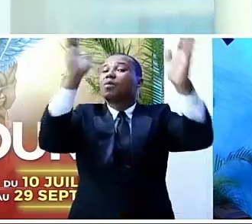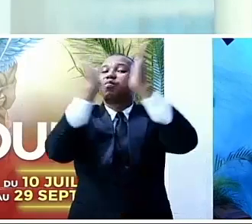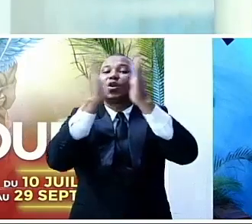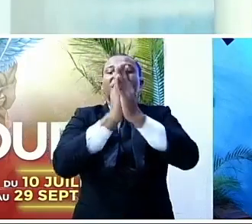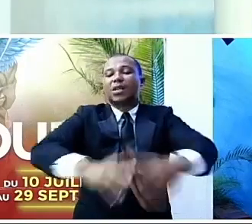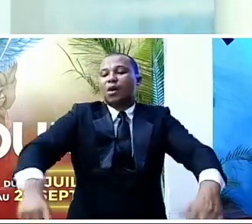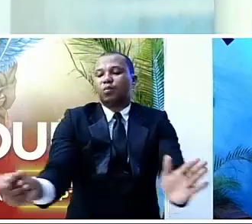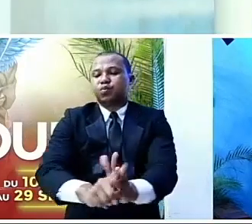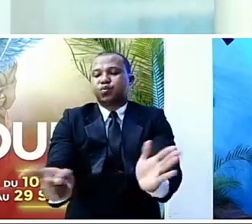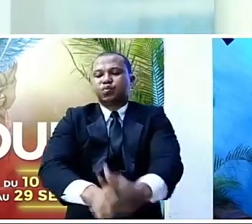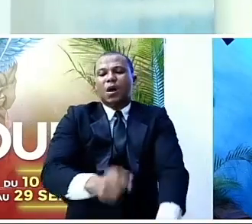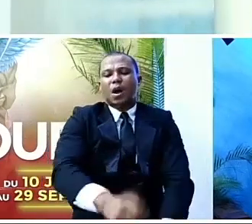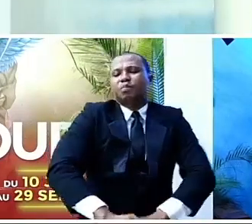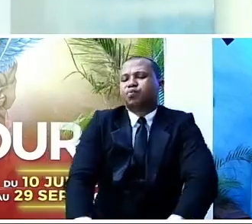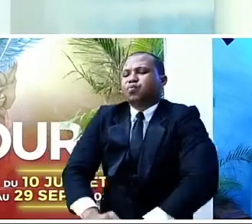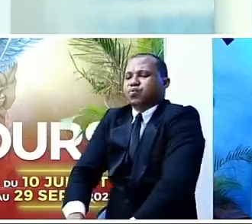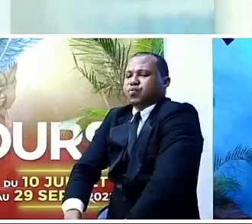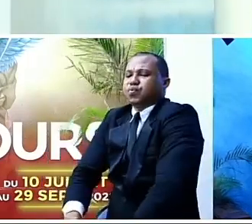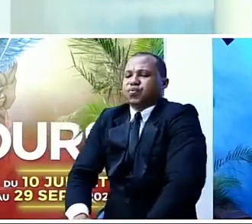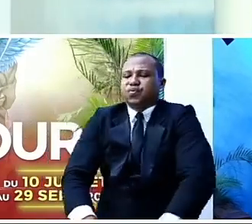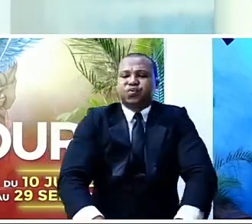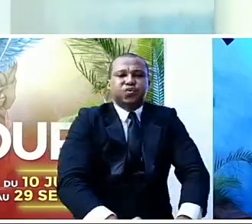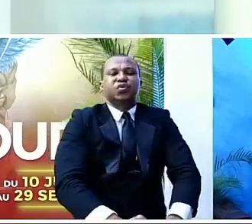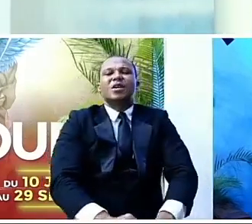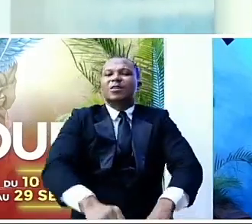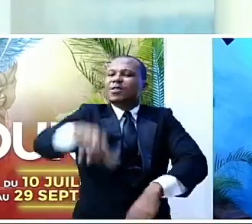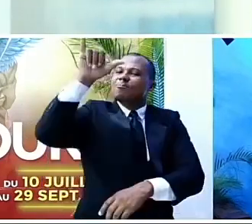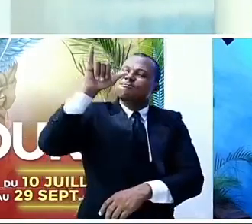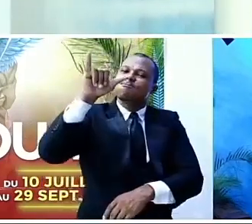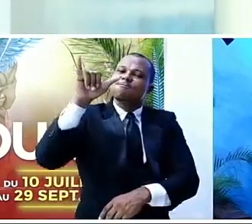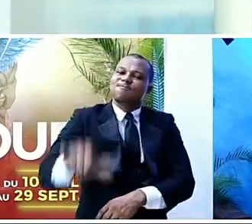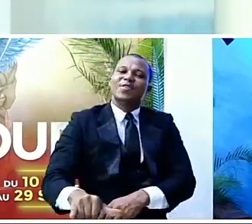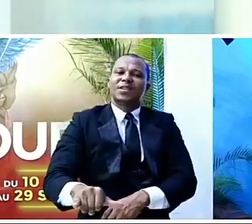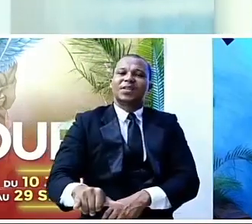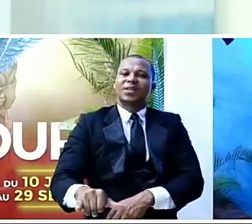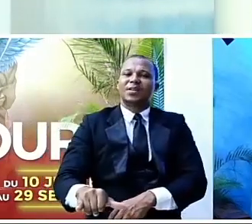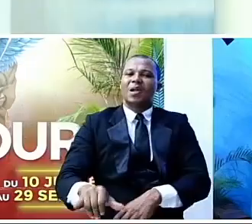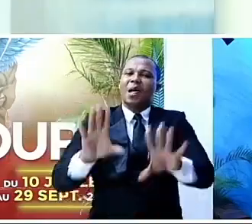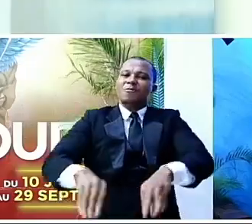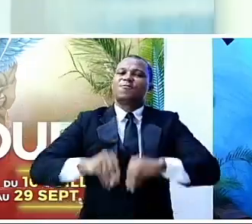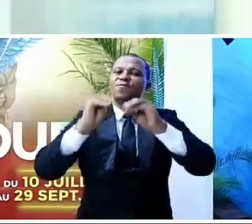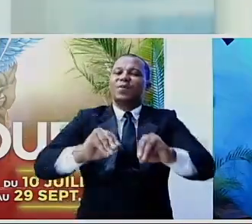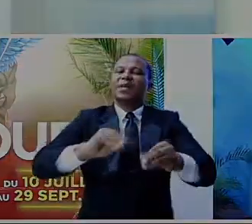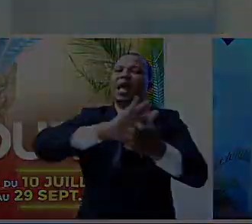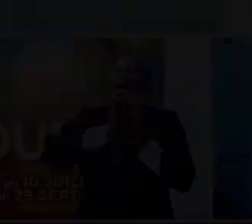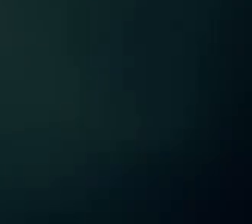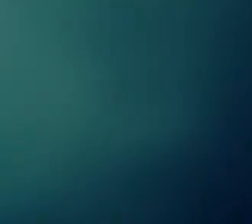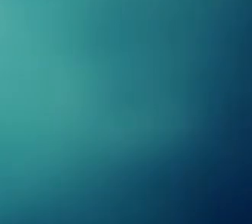vaudouisant, pour que nous mettions la paix avec réconciliation.